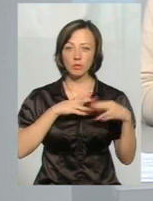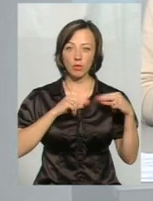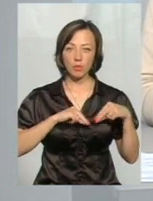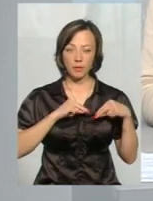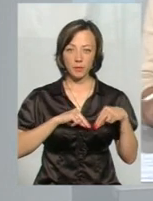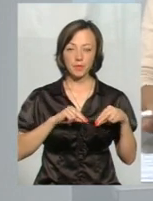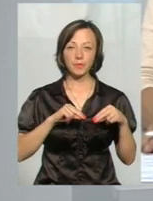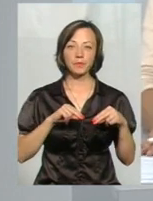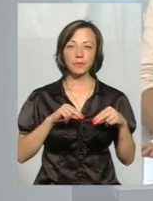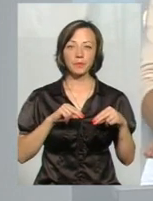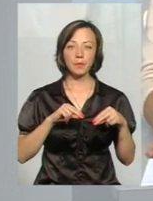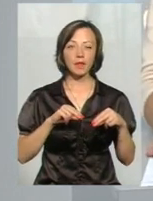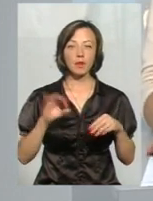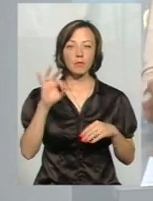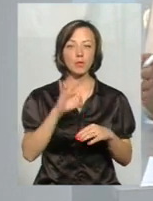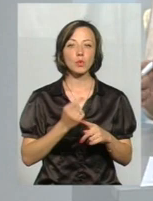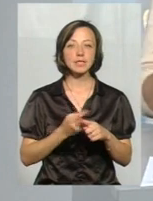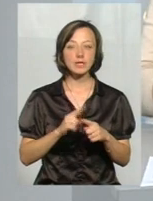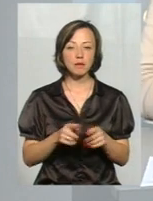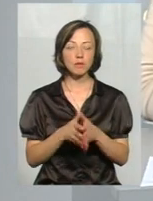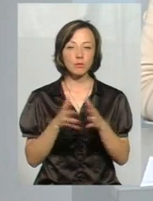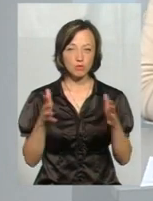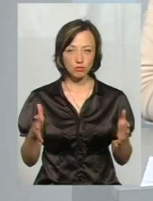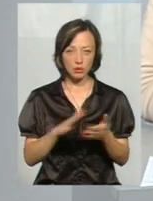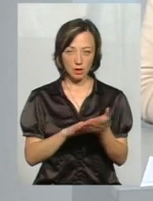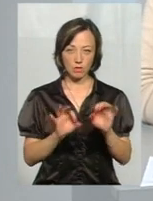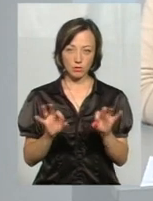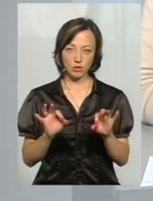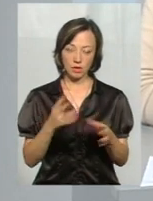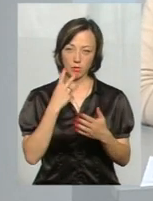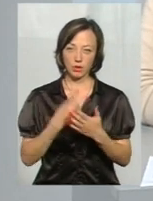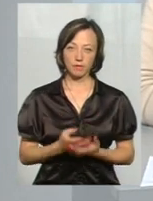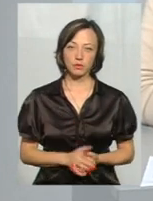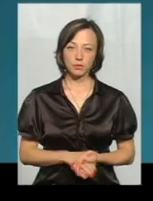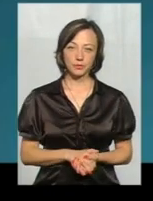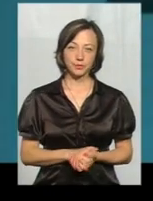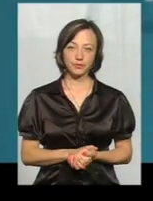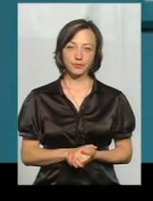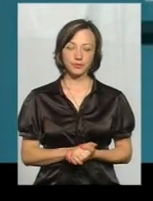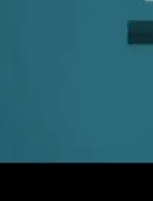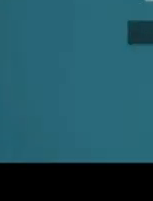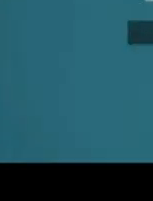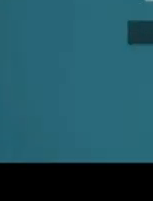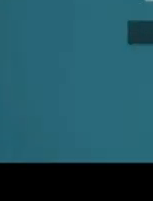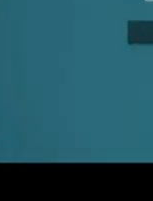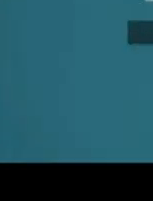Світлана Русіна. А про це і більше далі у сюжеті. Давайте подивимося.